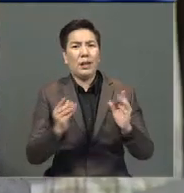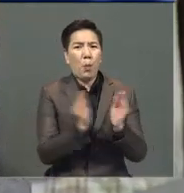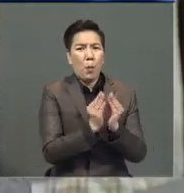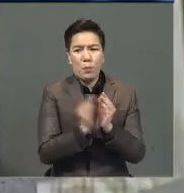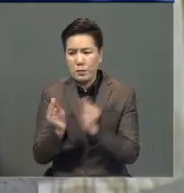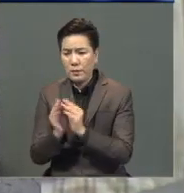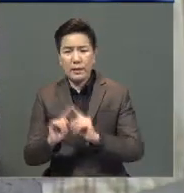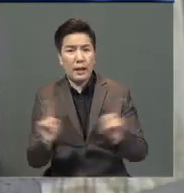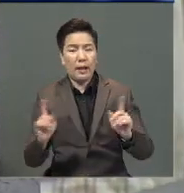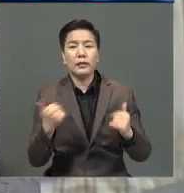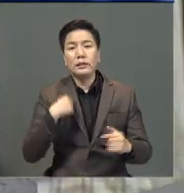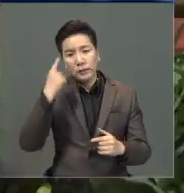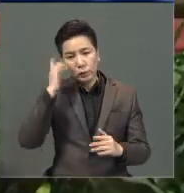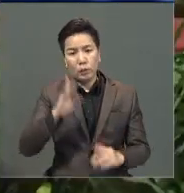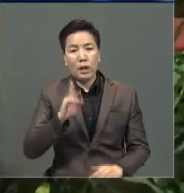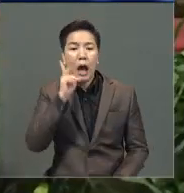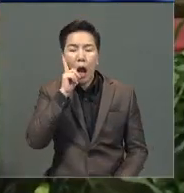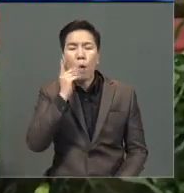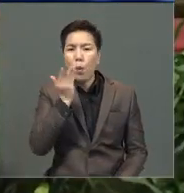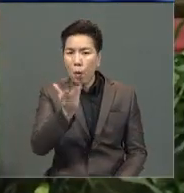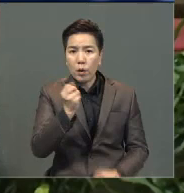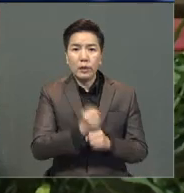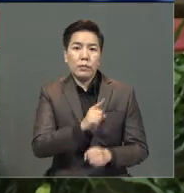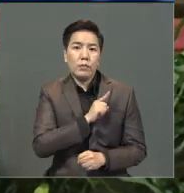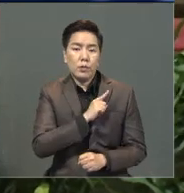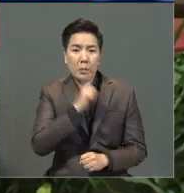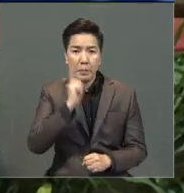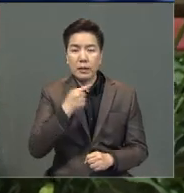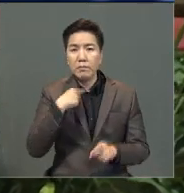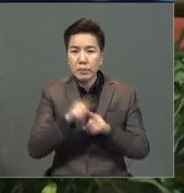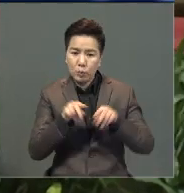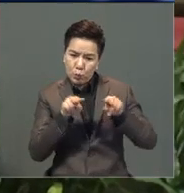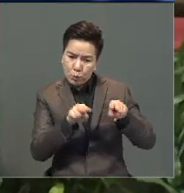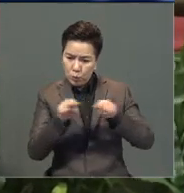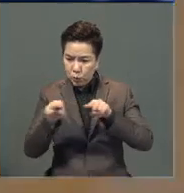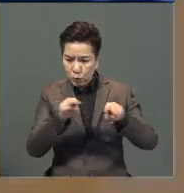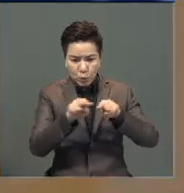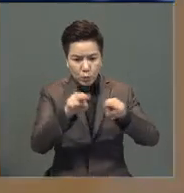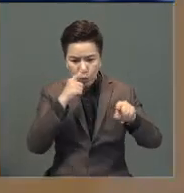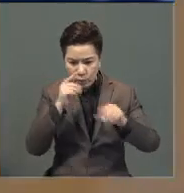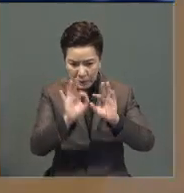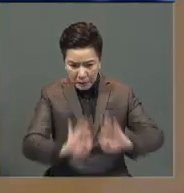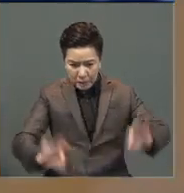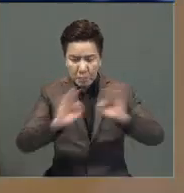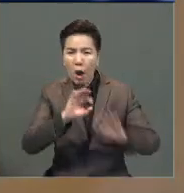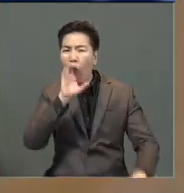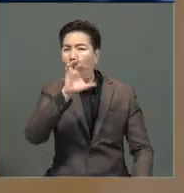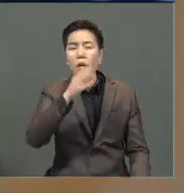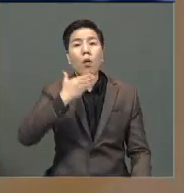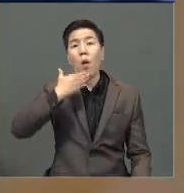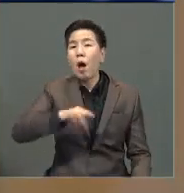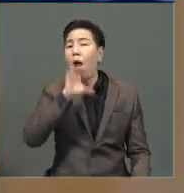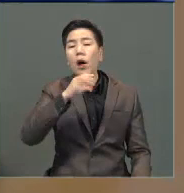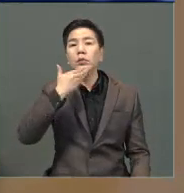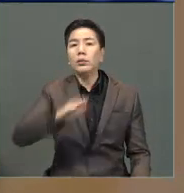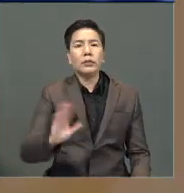พร้อมกับไว้สื่อมวลชนนั้นทำบทบาทหน้าที่ของตัวเองในการเป็นหมาเฝ้าบ้านที่เห่าในเรื่องที่จำเป็นไม่ใช่ปากเปราะ